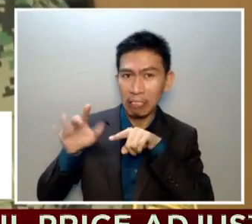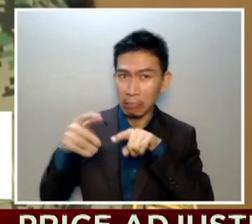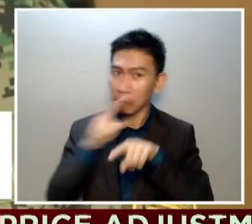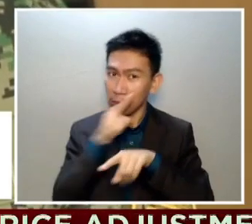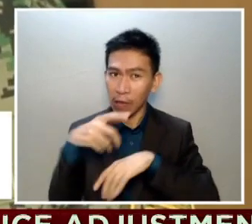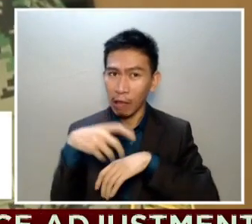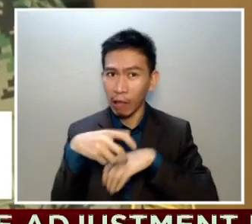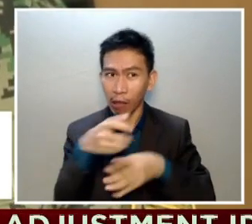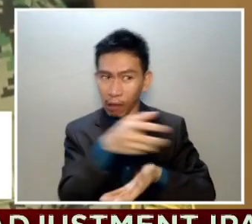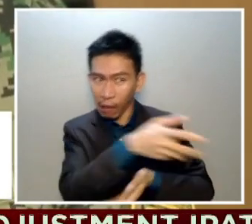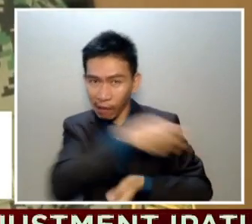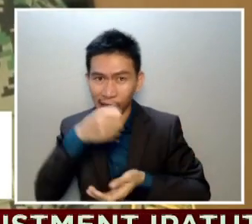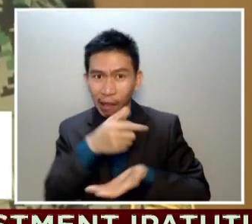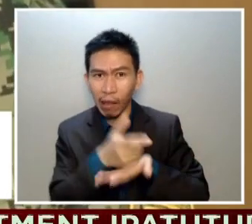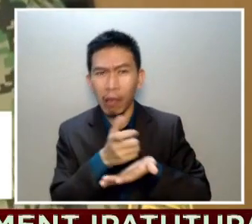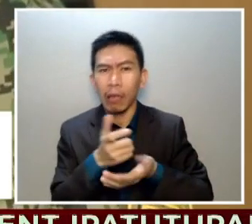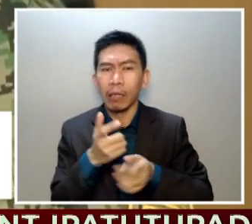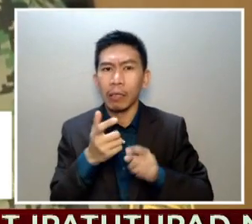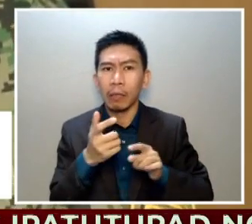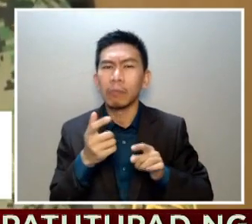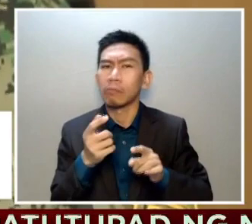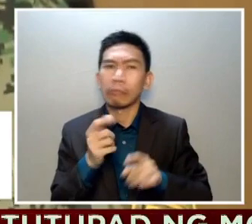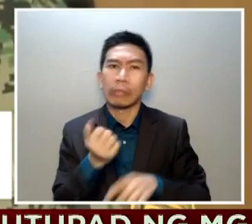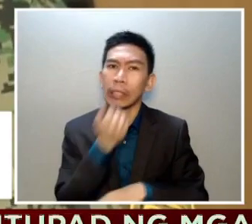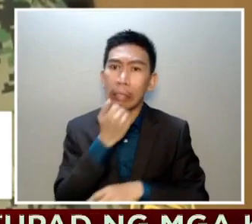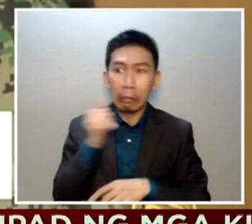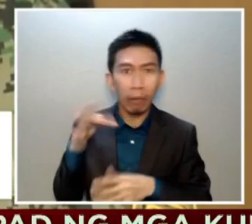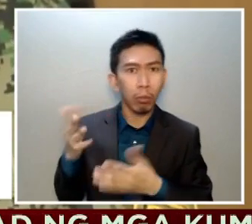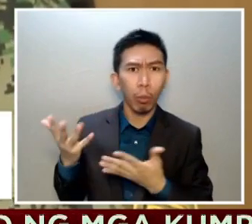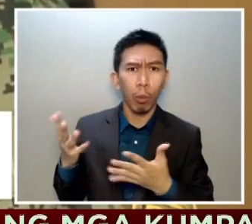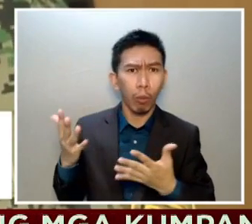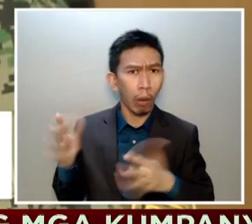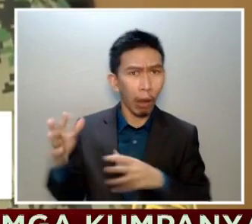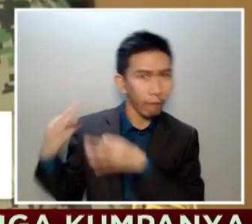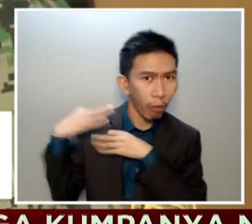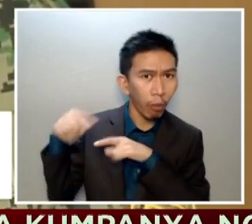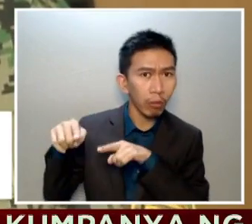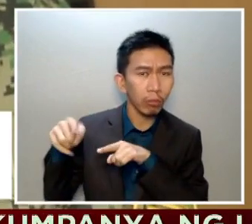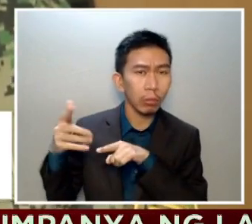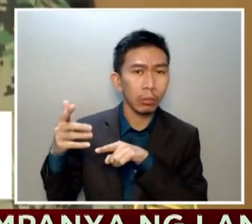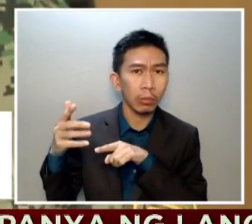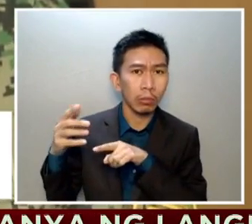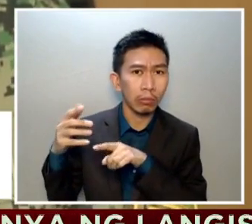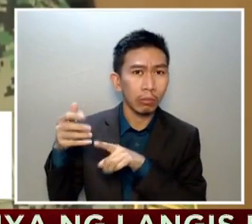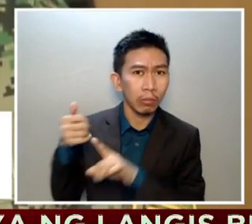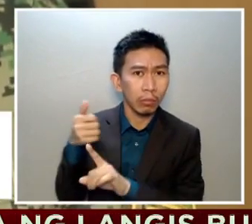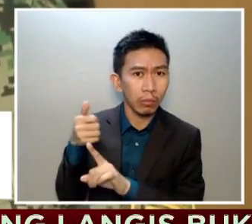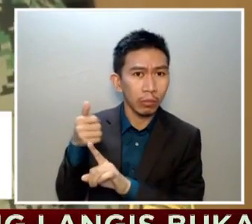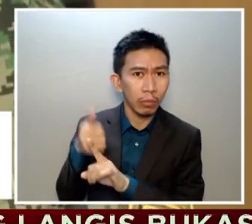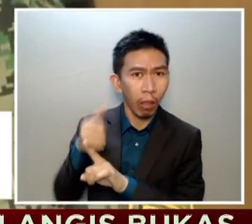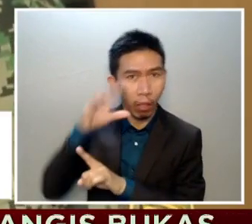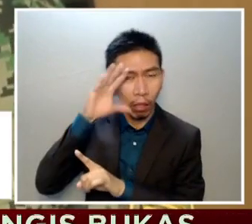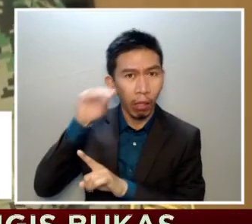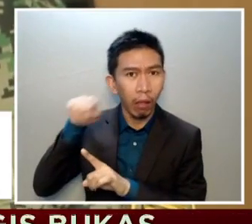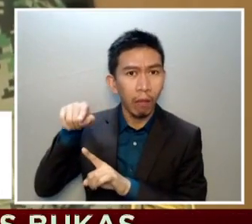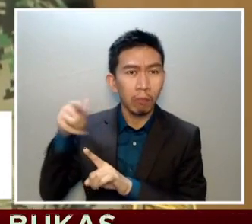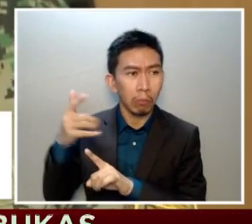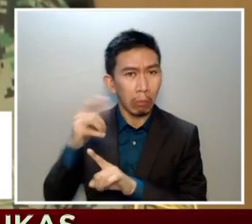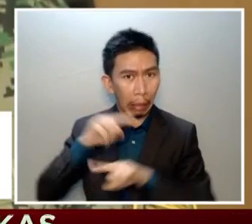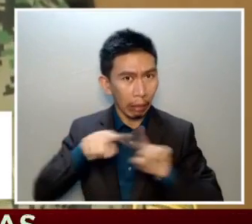hindi tama. Pero kung siya naman ay walang ginagawa doon, tapos ginawa na action ng police natin, pero more or